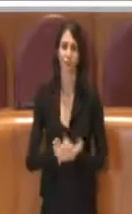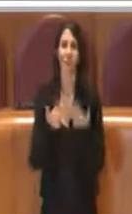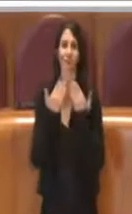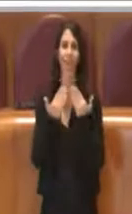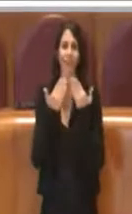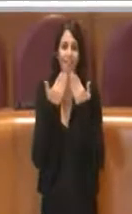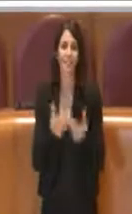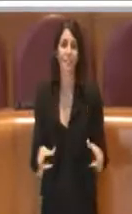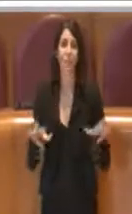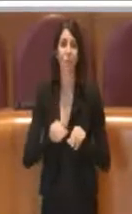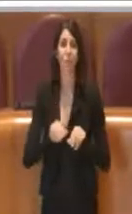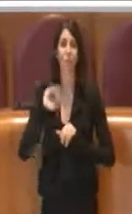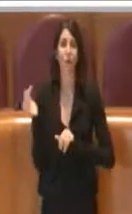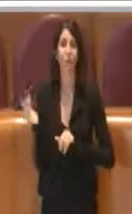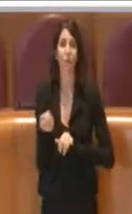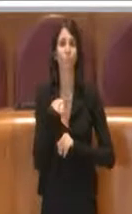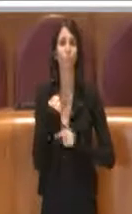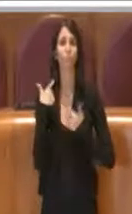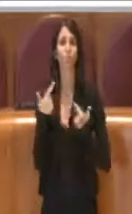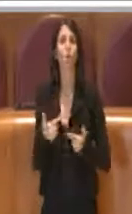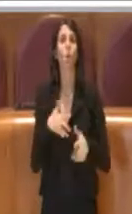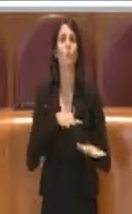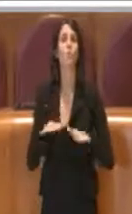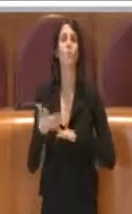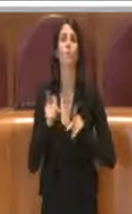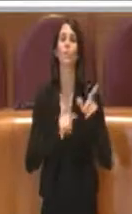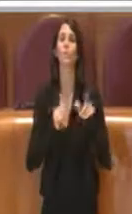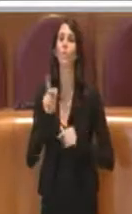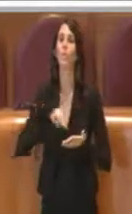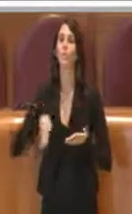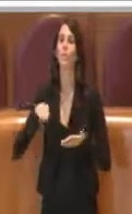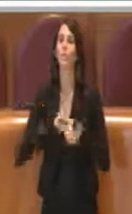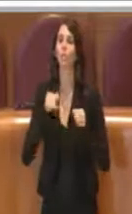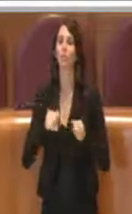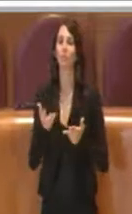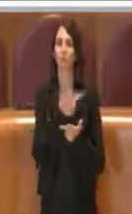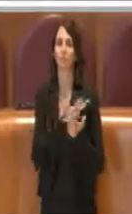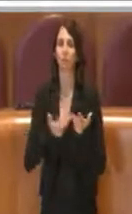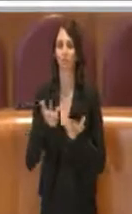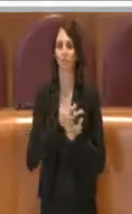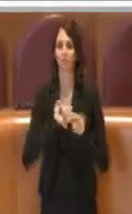il voto favorevole del Movimento 5 Stelle su tutte e tre le delibere, grazie.